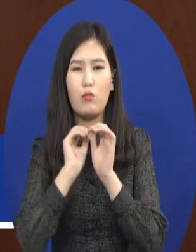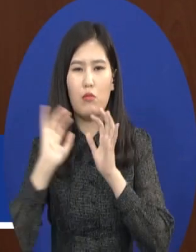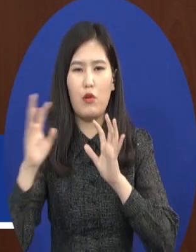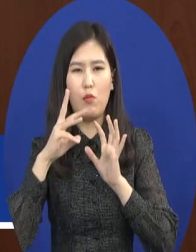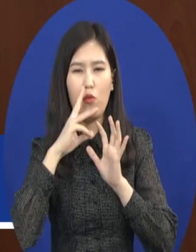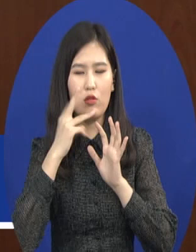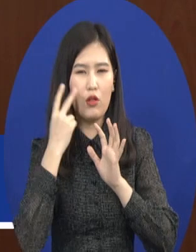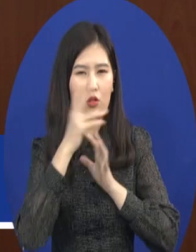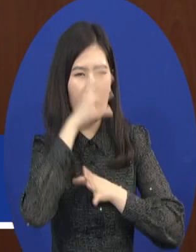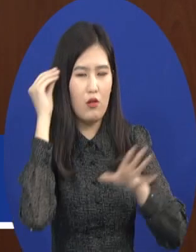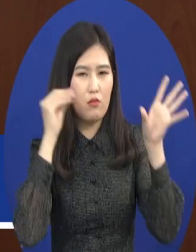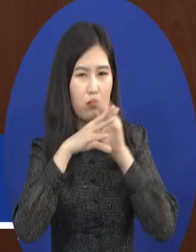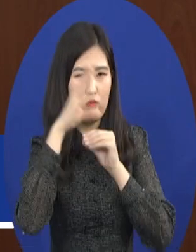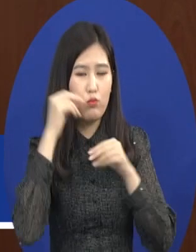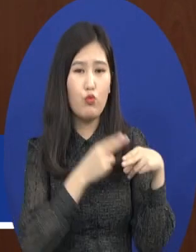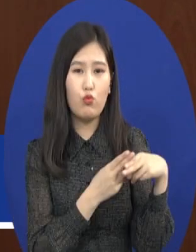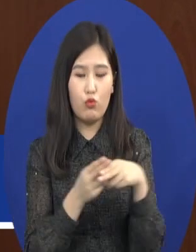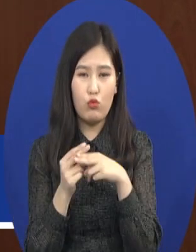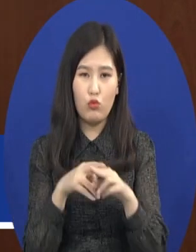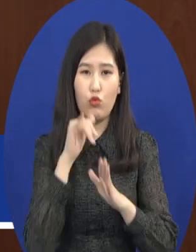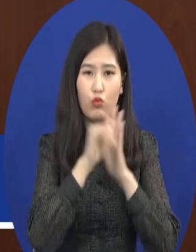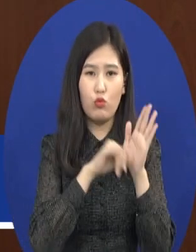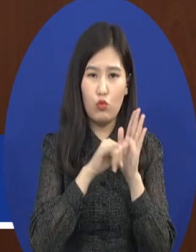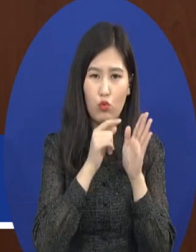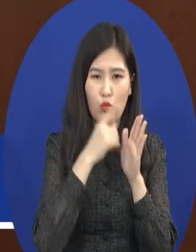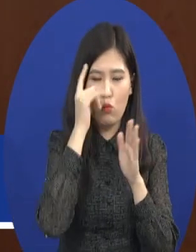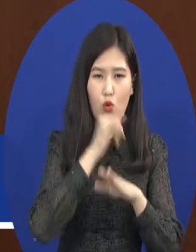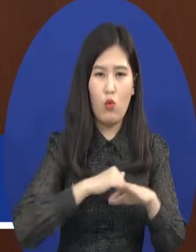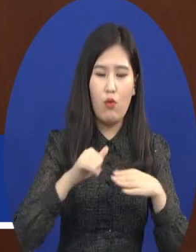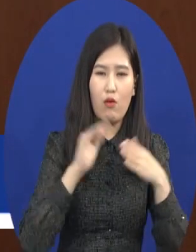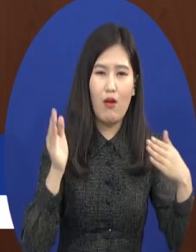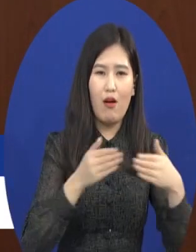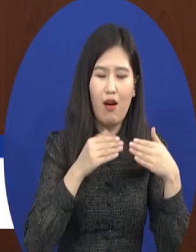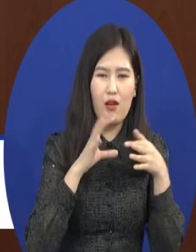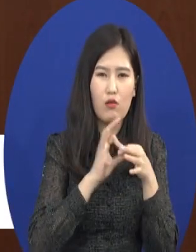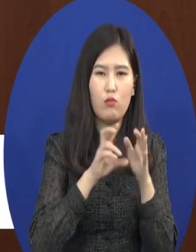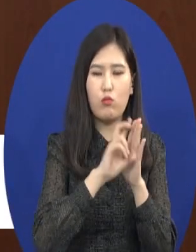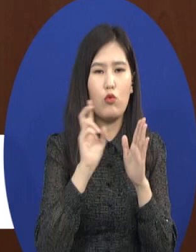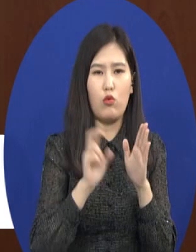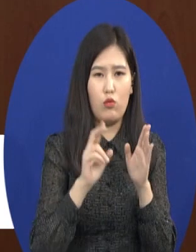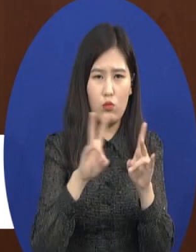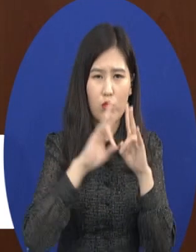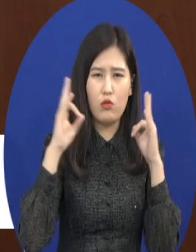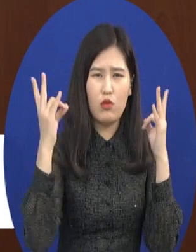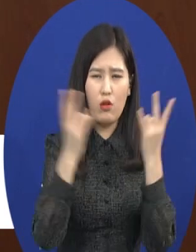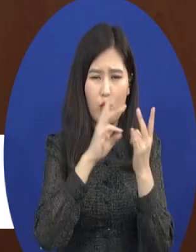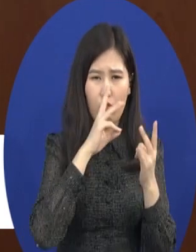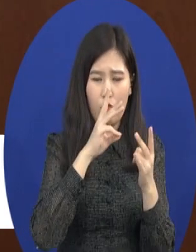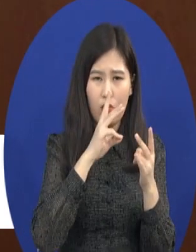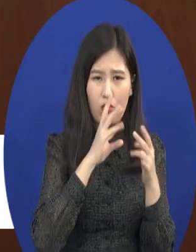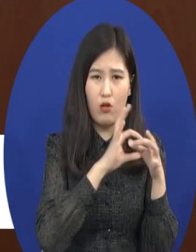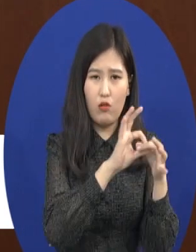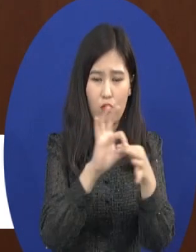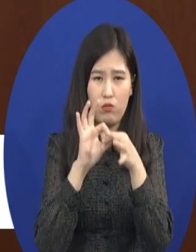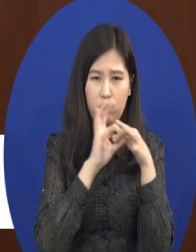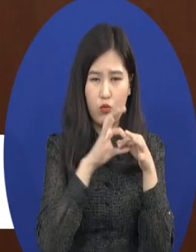хаах боломжгүй. Нийгмийн мэдээллийн сүлжээ бол олон нийтэд маш олон хүнд хүрэх боломжтой мэдээллийн сувг учраас ямар